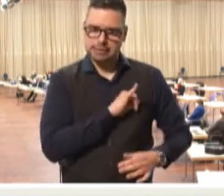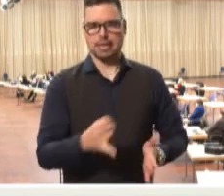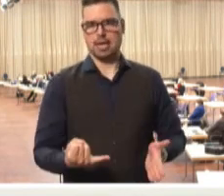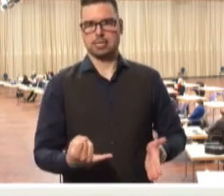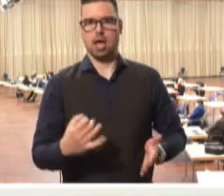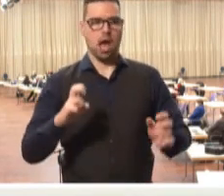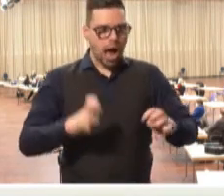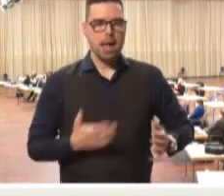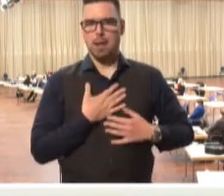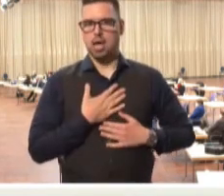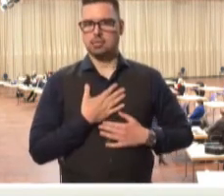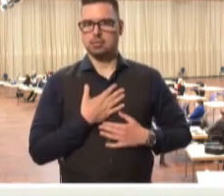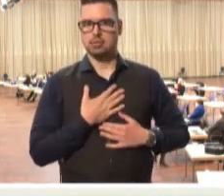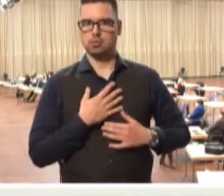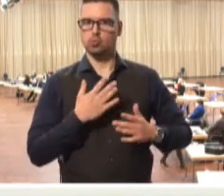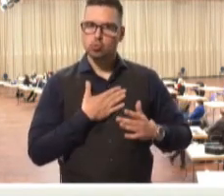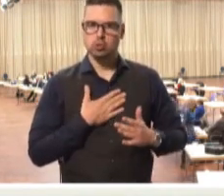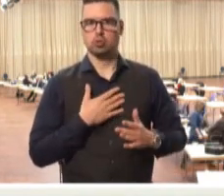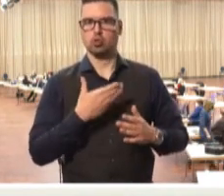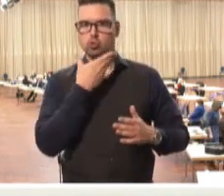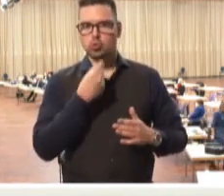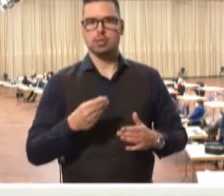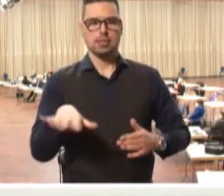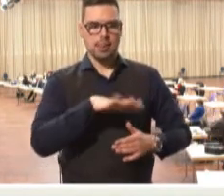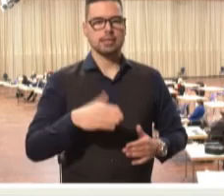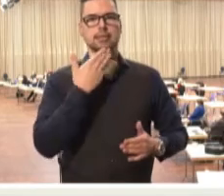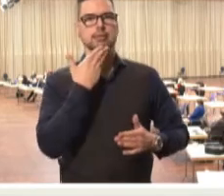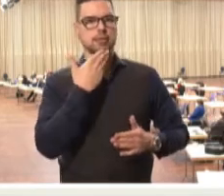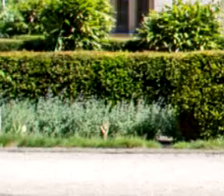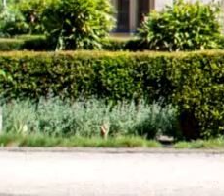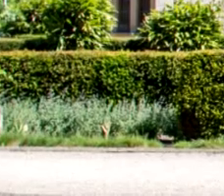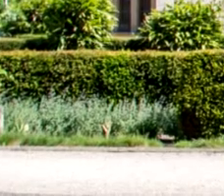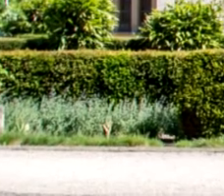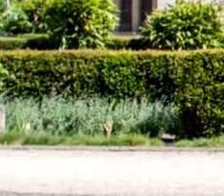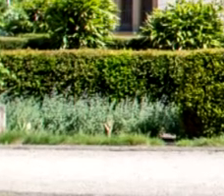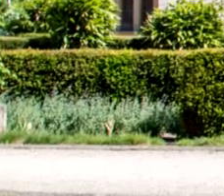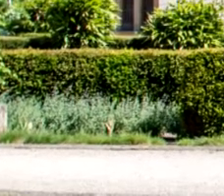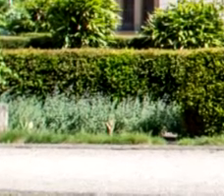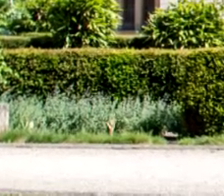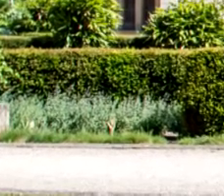Heimat, des Geheimnisses und unseres schönen Landes. Herzlichen Dank für die Aufmerksamkeit.